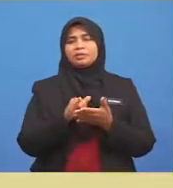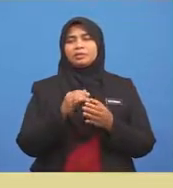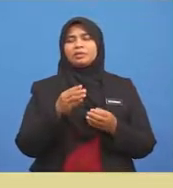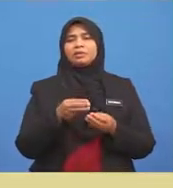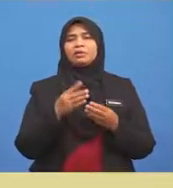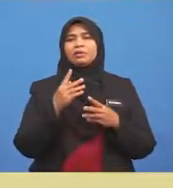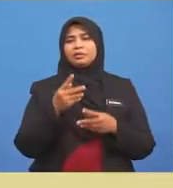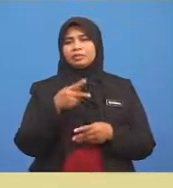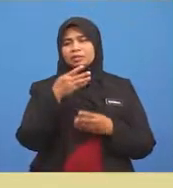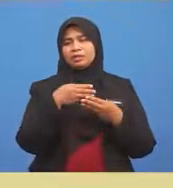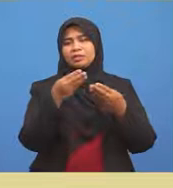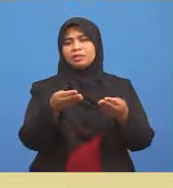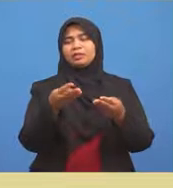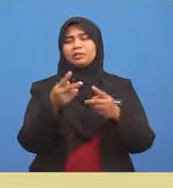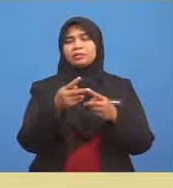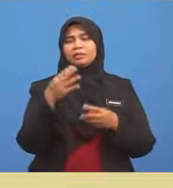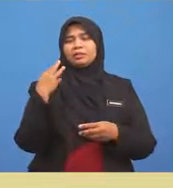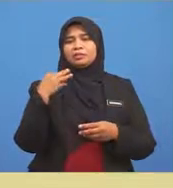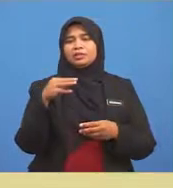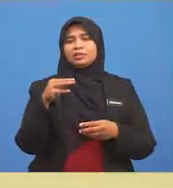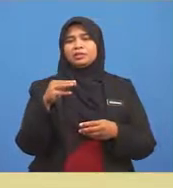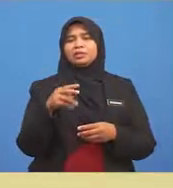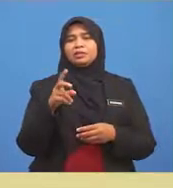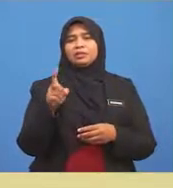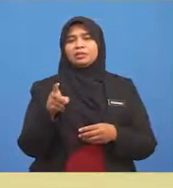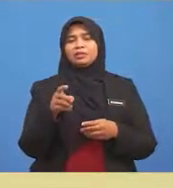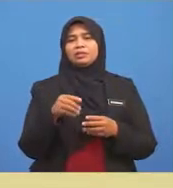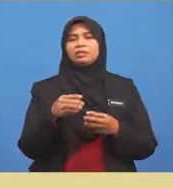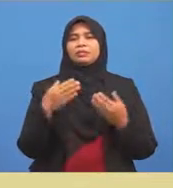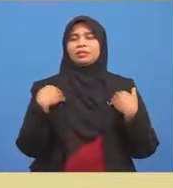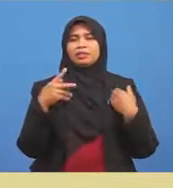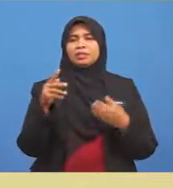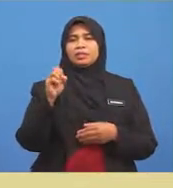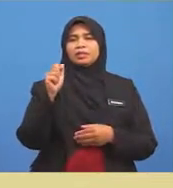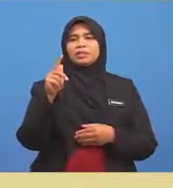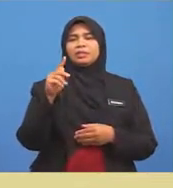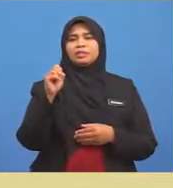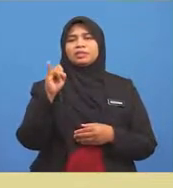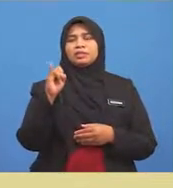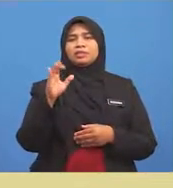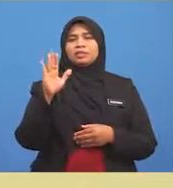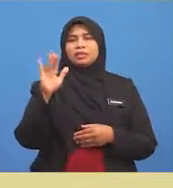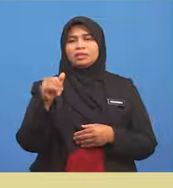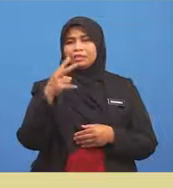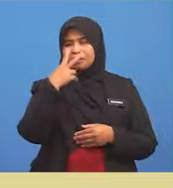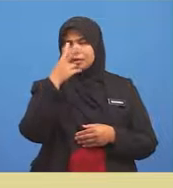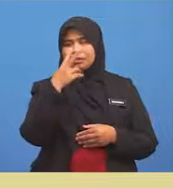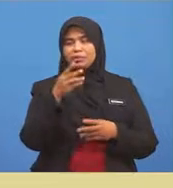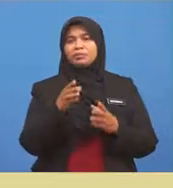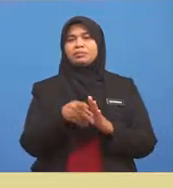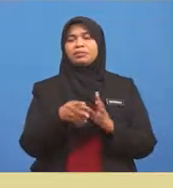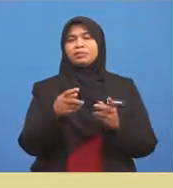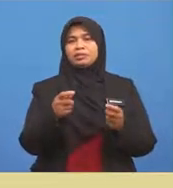kepada mereka hartanya, hendaklah kamu adakan saksi-saksi yang menyaksikan